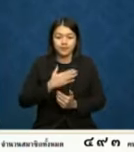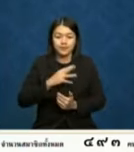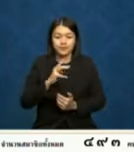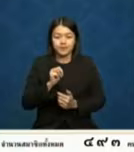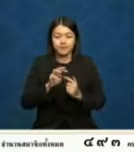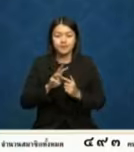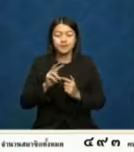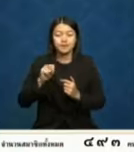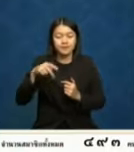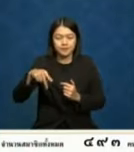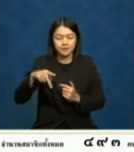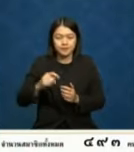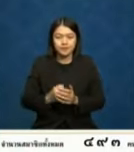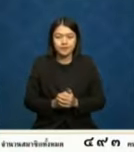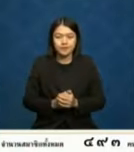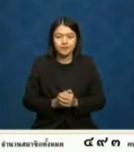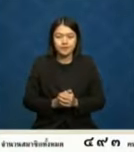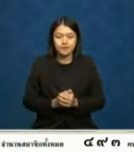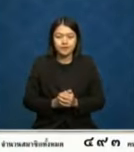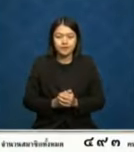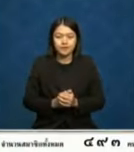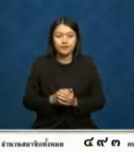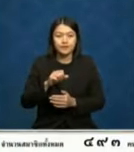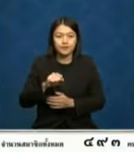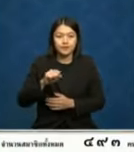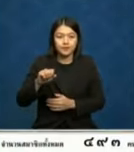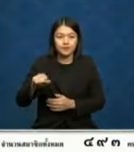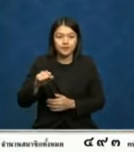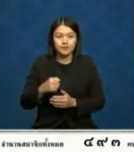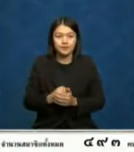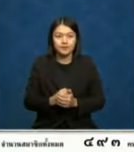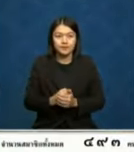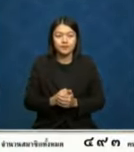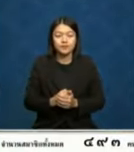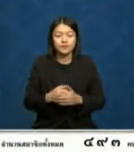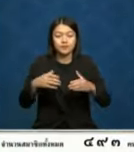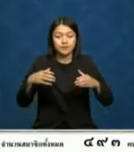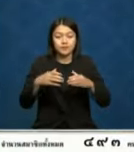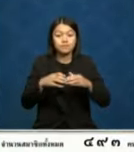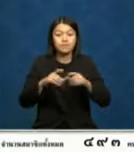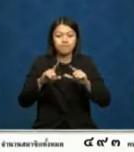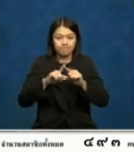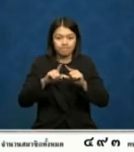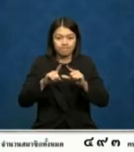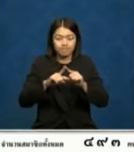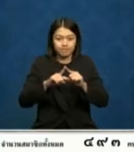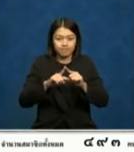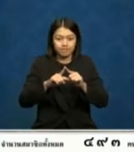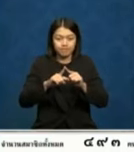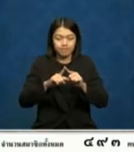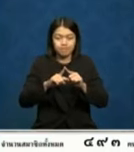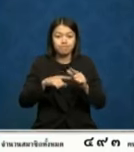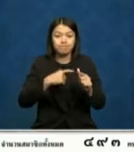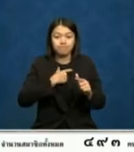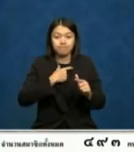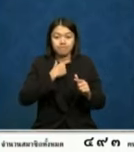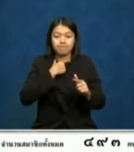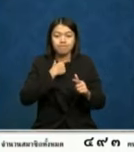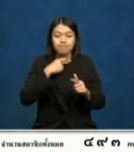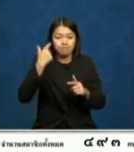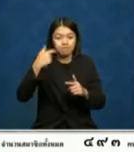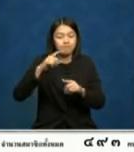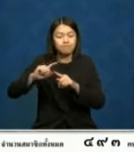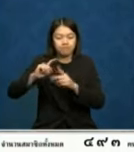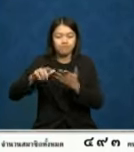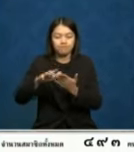มานพคีรีภูวดลสมาชิกสภาผู้แทนราษฎรพรรคประชาชนสัสวนชาติพันธ์และชนเผ่าพื้นเมืองท่าน